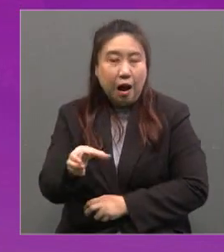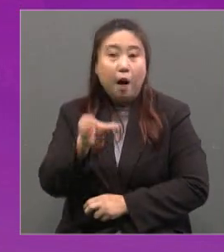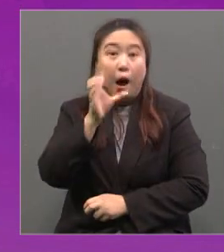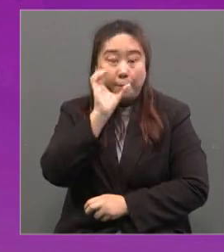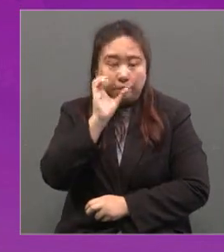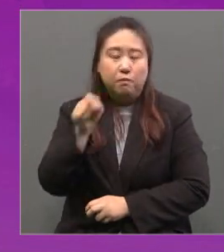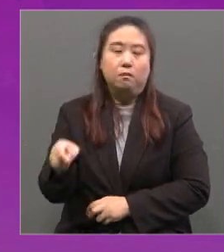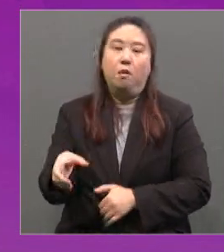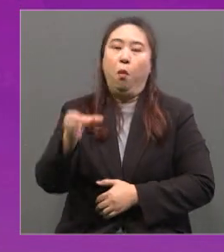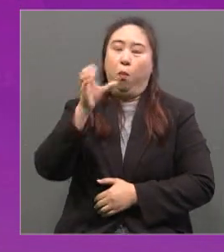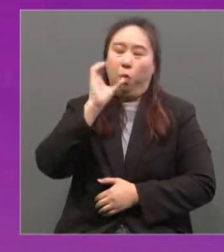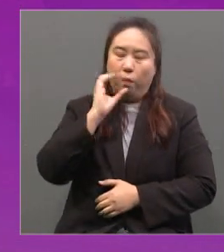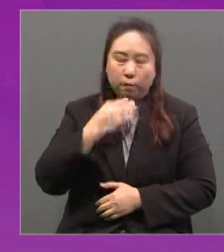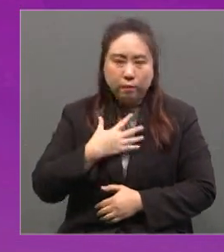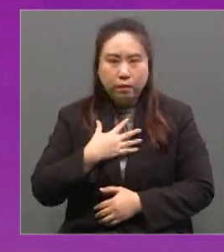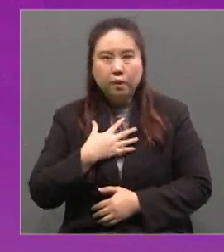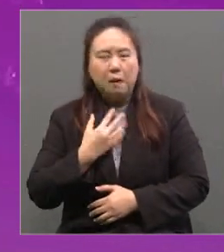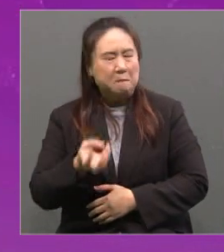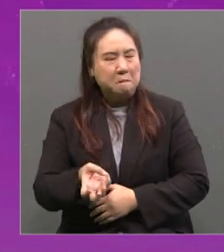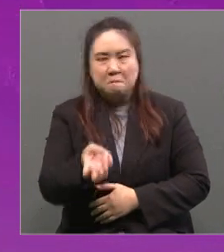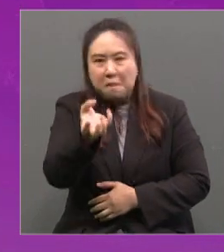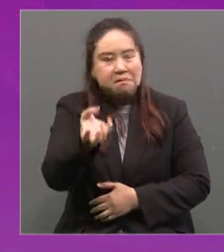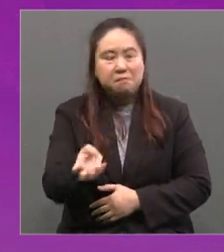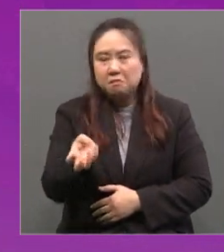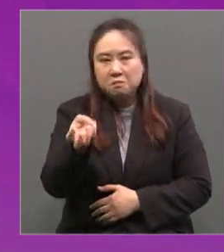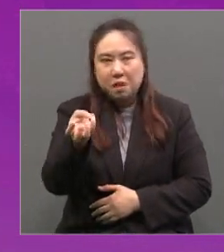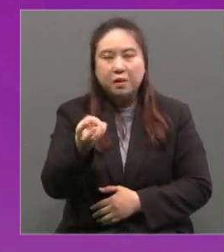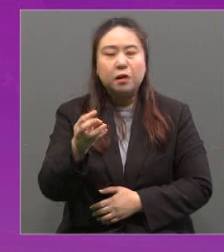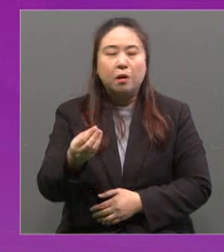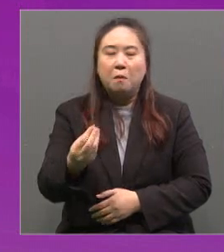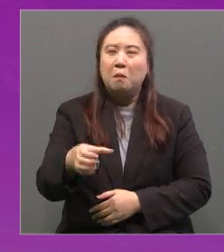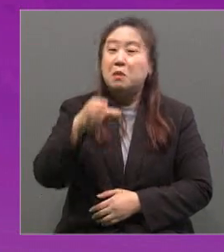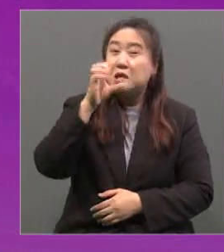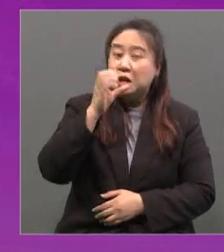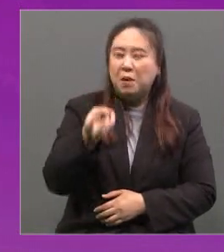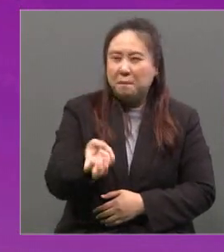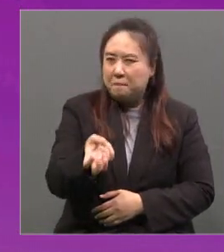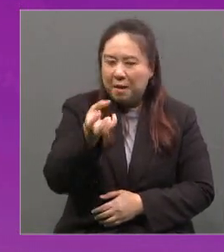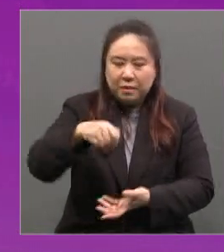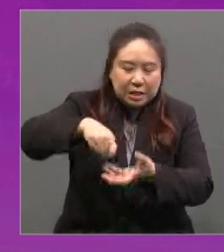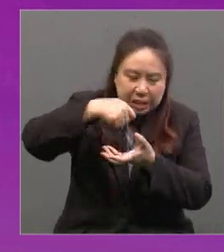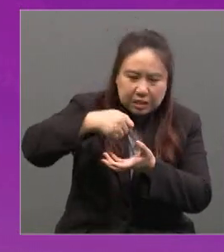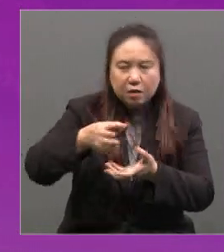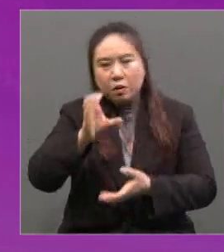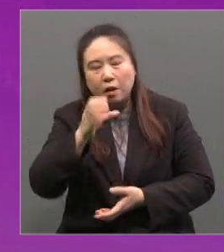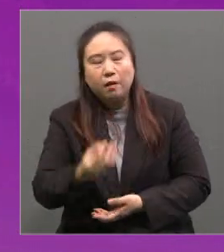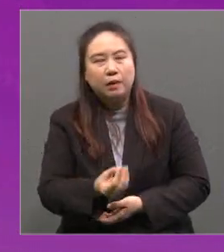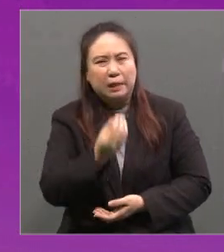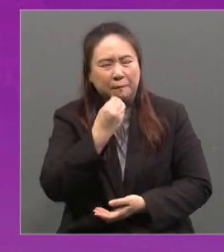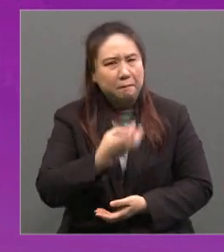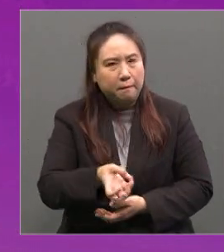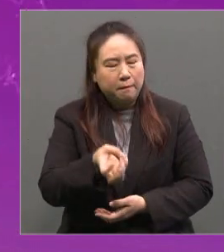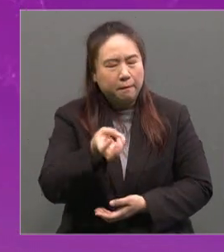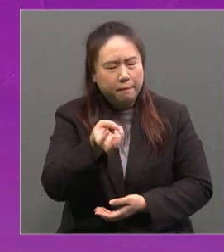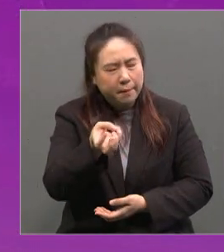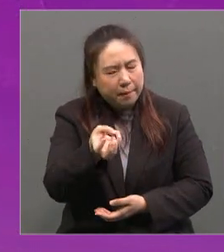อาการในเวลาที่ไม่นานถ้าเกิดว่าโดนเข้าไปหรือว่าทานเข้าไปเบื้องต้นเขาบอกว่าหายใจเนี่ยค่อนข้าง